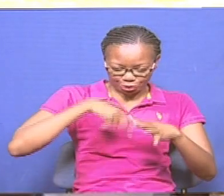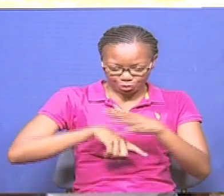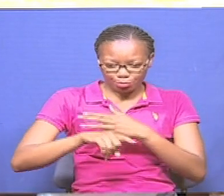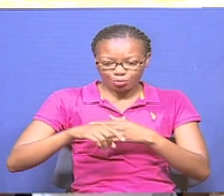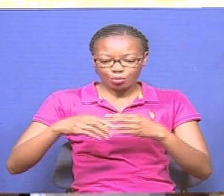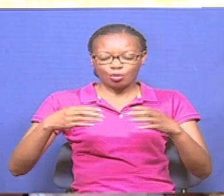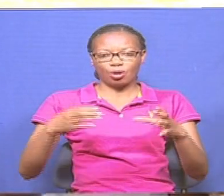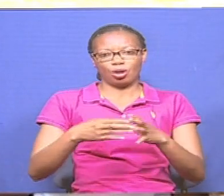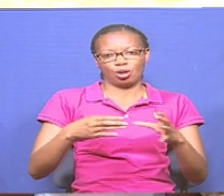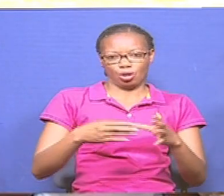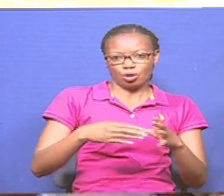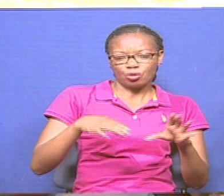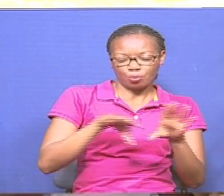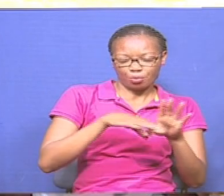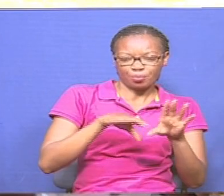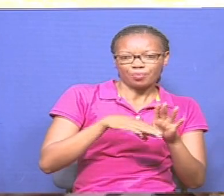fresh